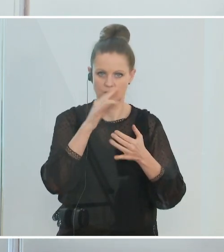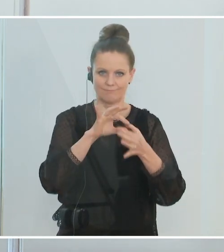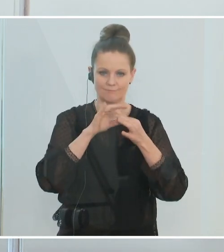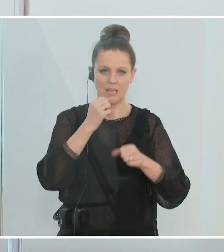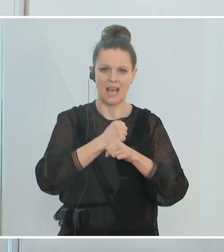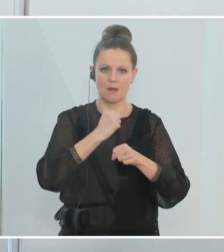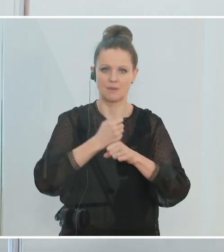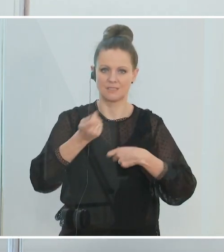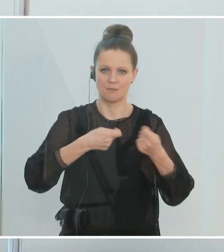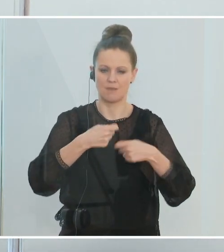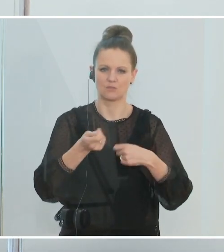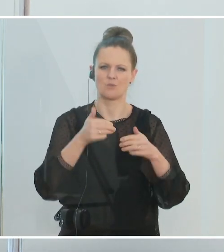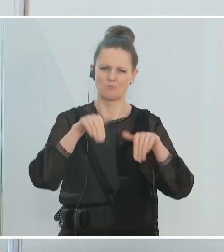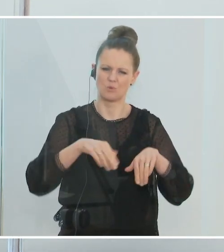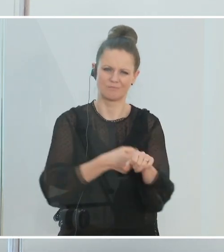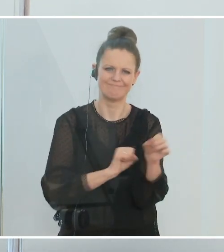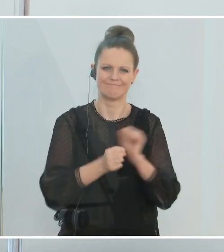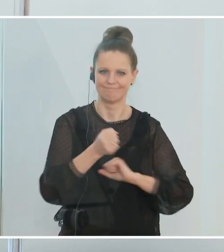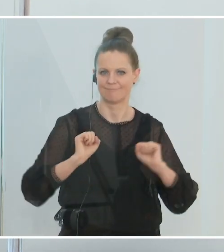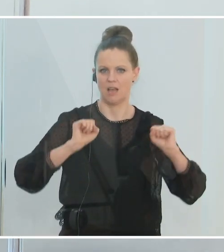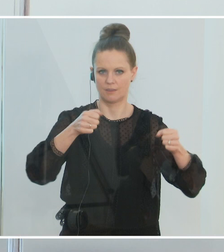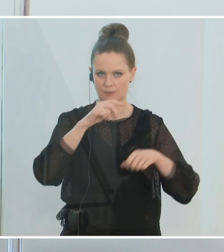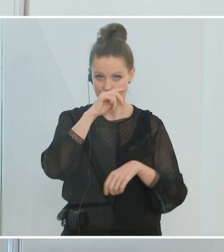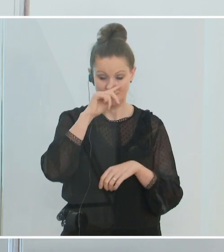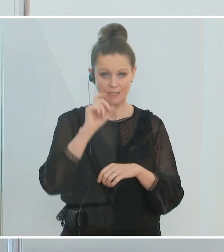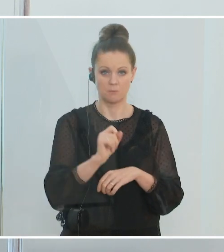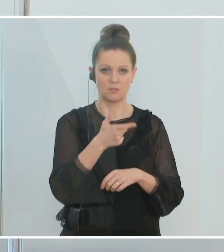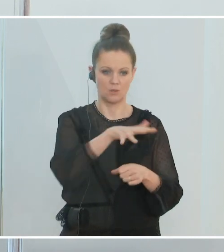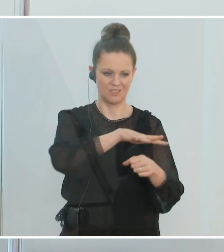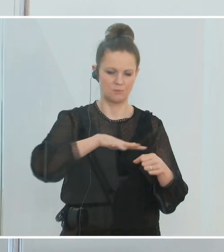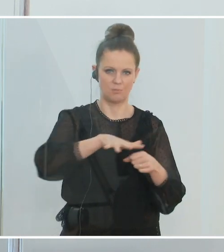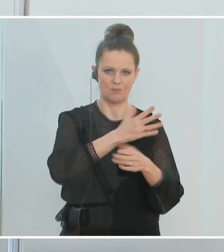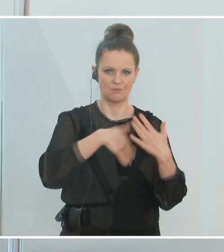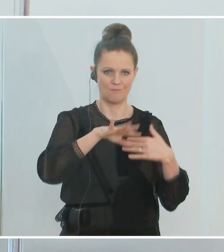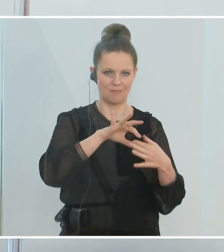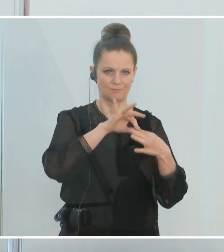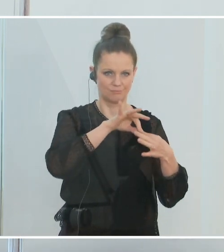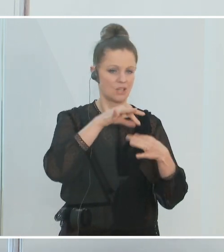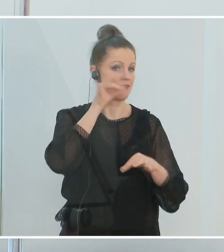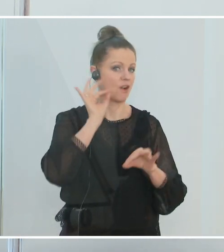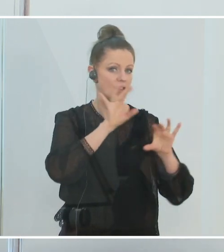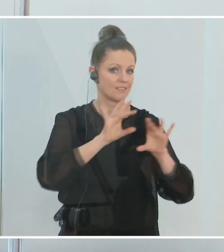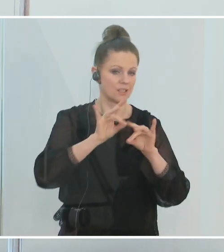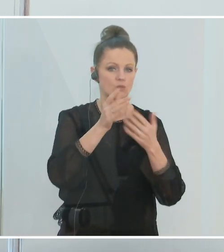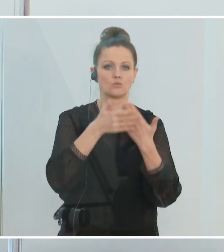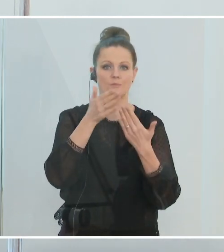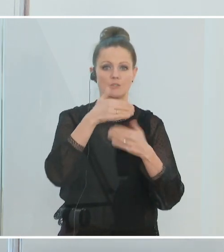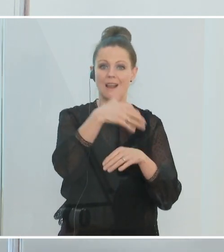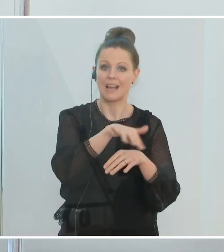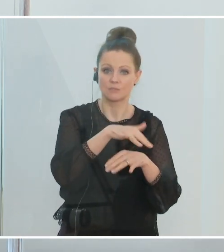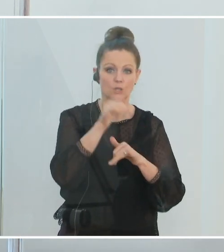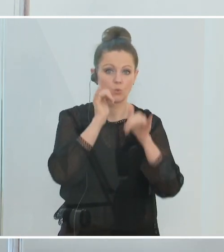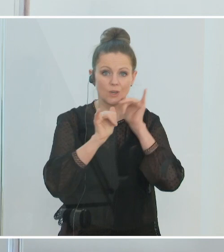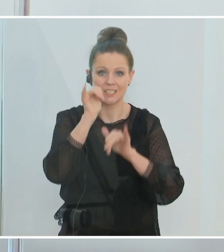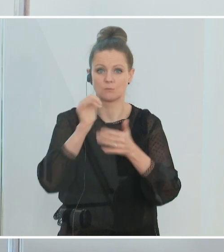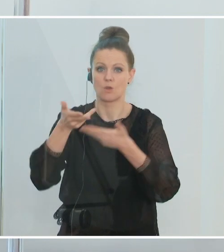werden. Weil natürlich ist auch logisch, gerade in jenen Branchen, in denen vermehrt Frauen tätig sind, wie im Tourismus, in der Gastronomie, vor allem